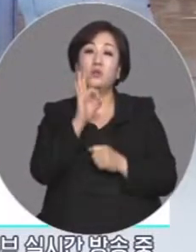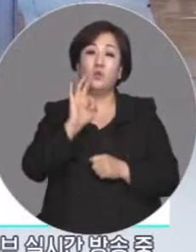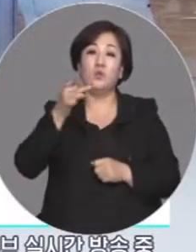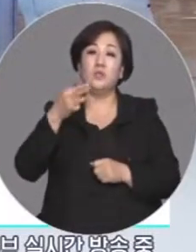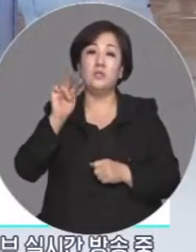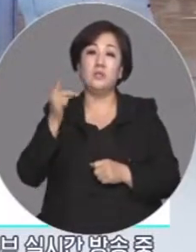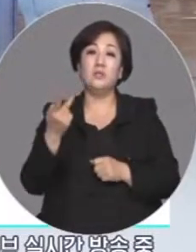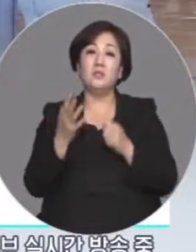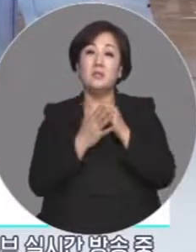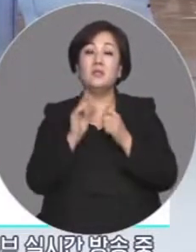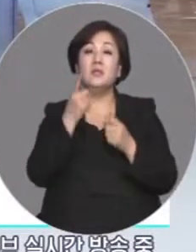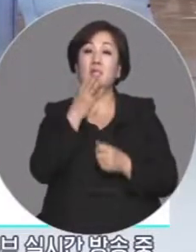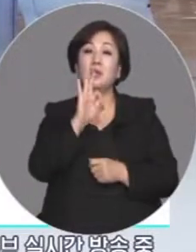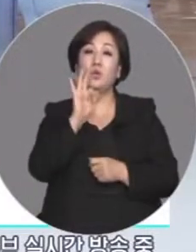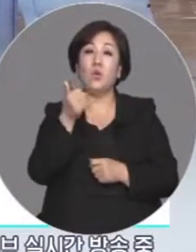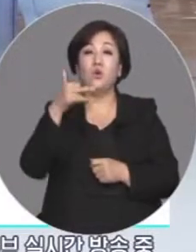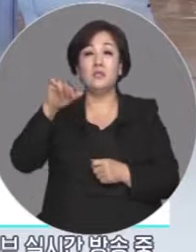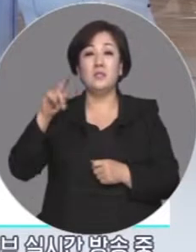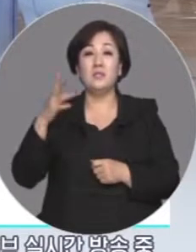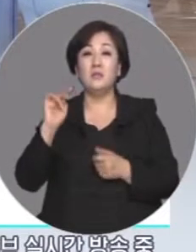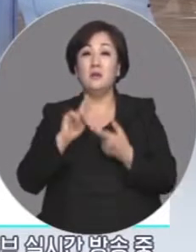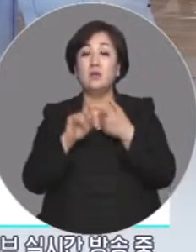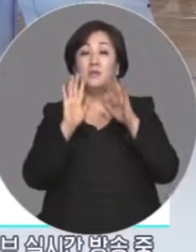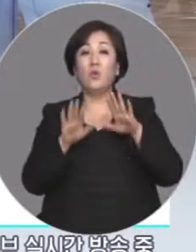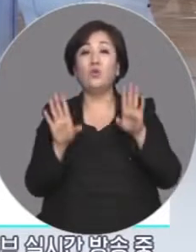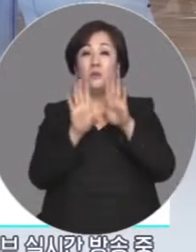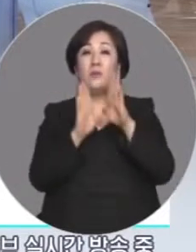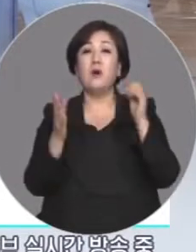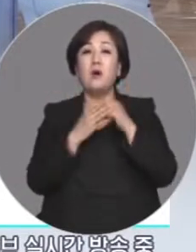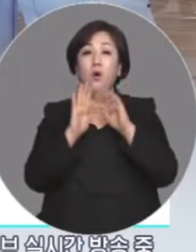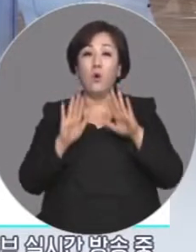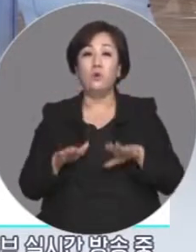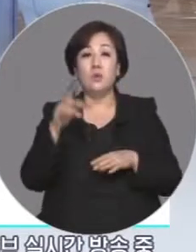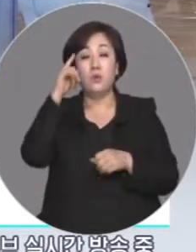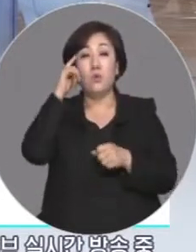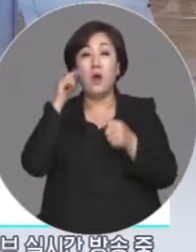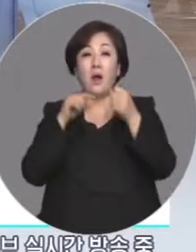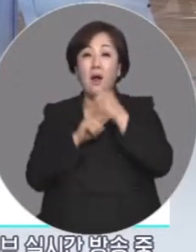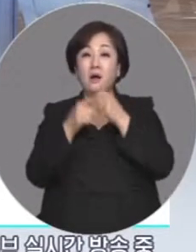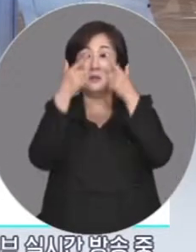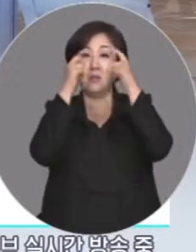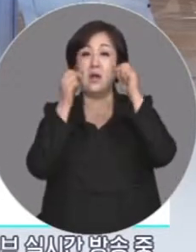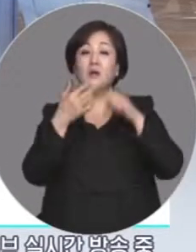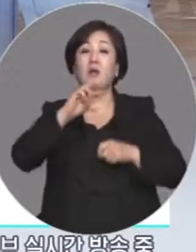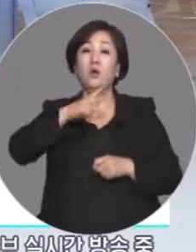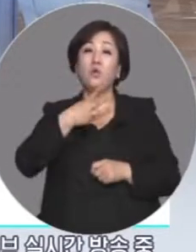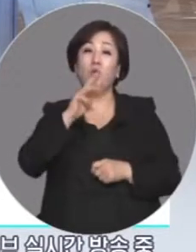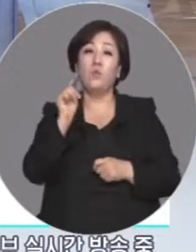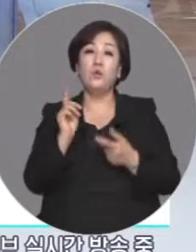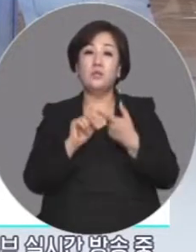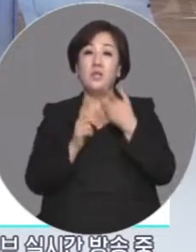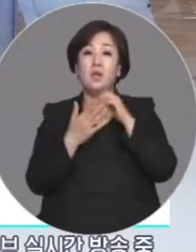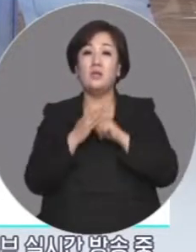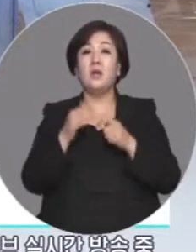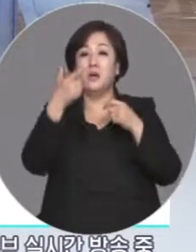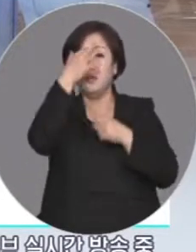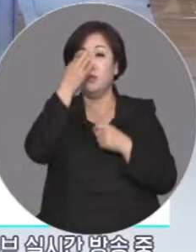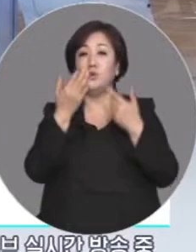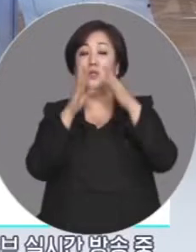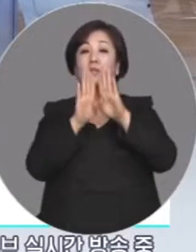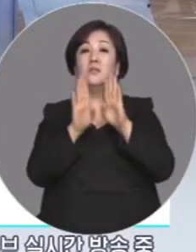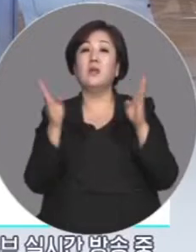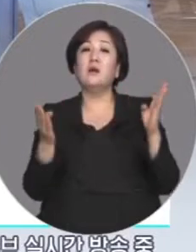인공지능 혁신파크를 출범한 데 이어 오늘은 울산과학대가 로봇 응용 기술센터를 열었습니다. 김익현